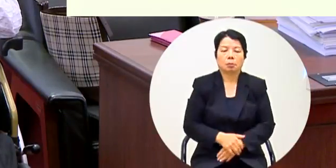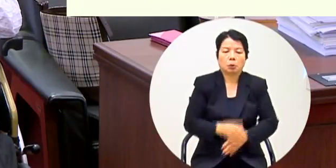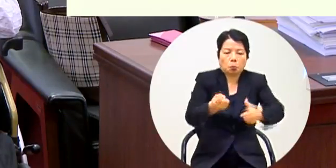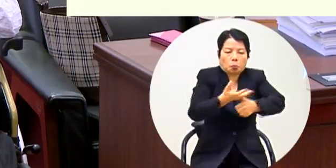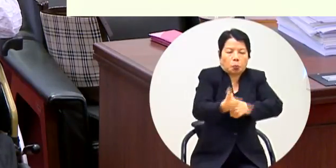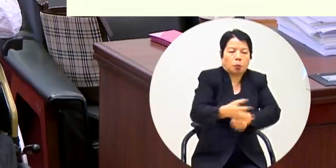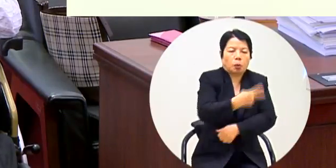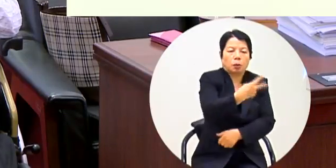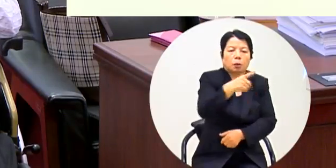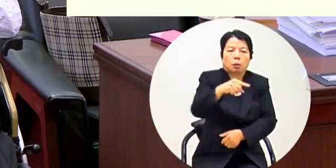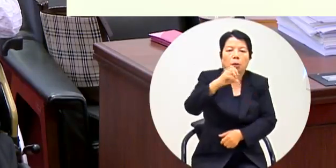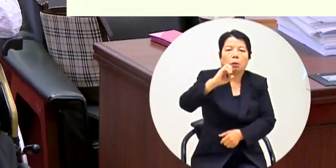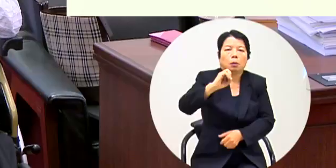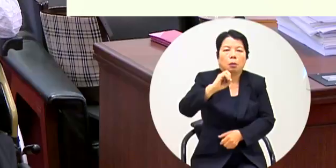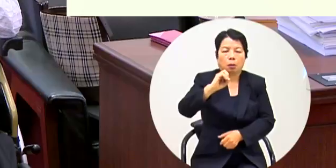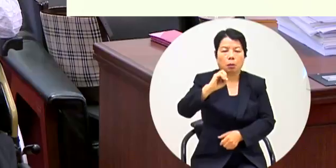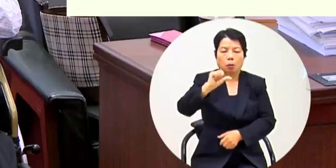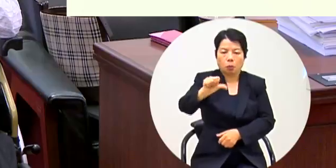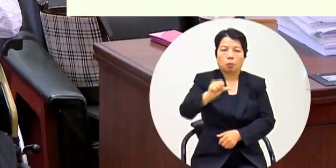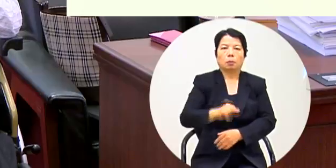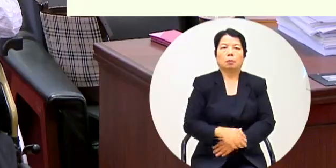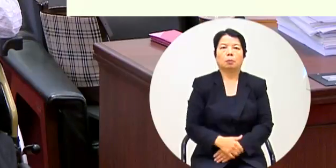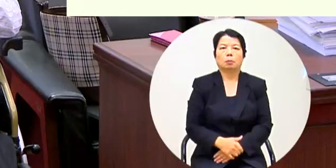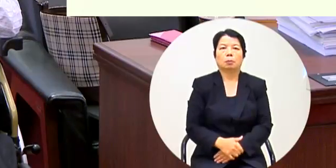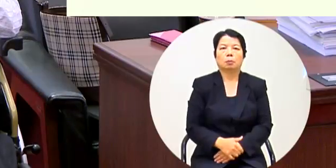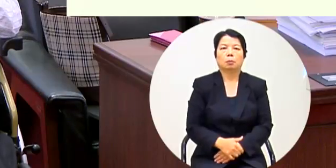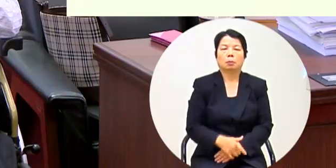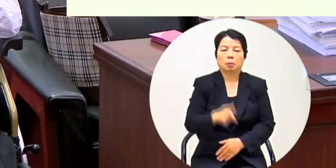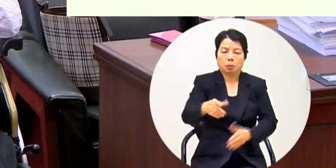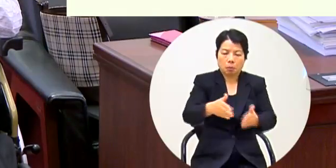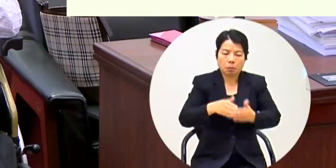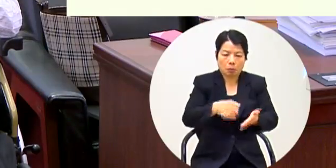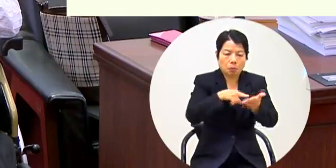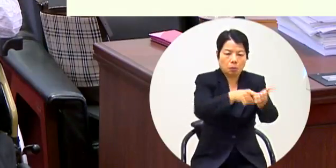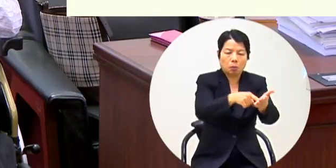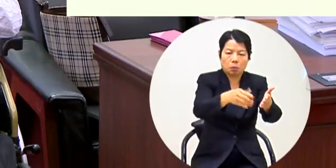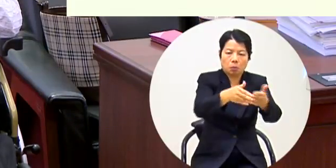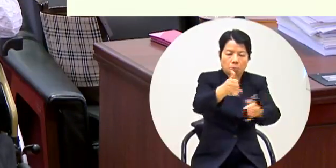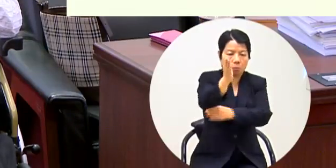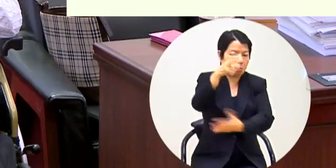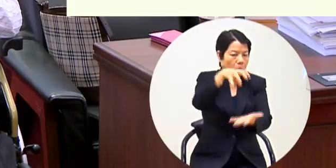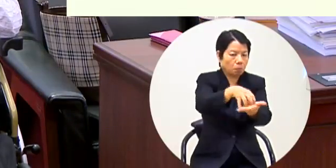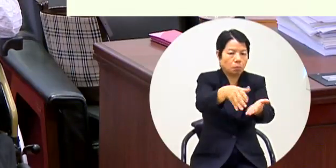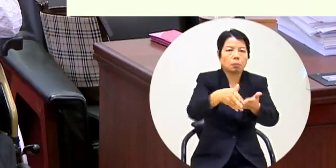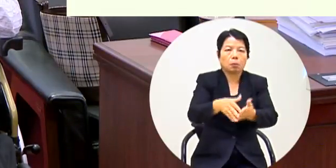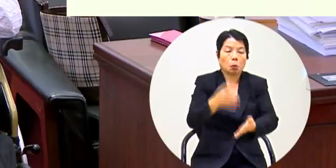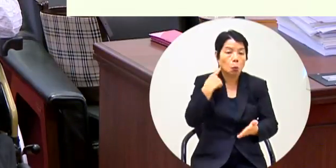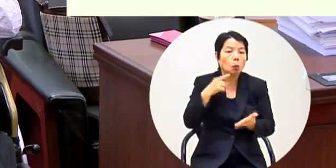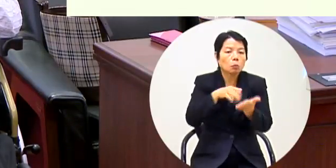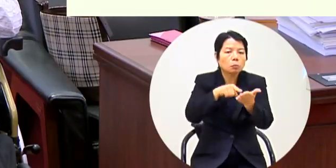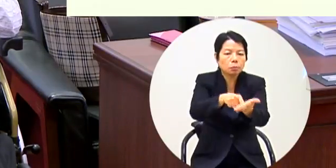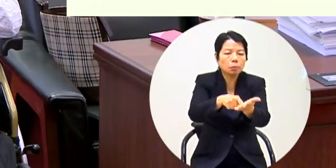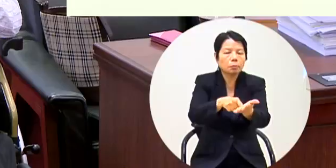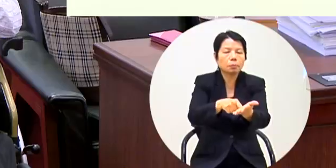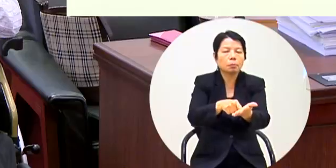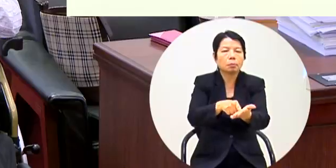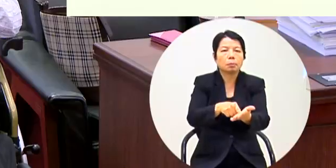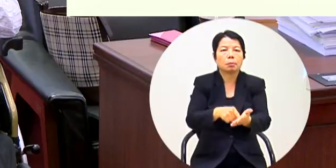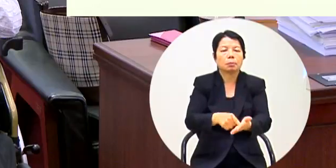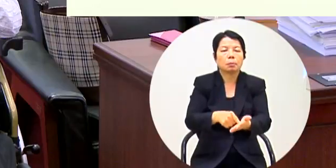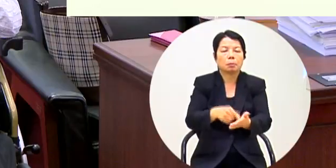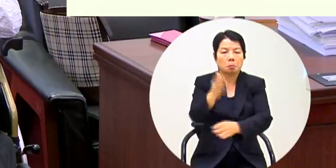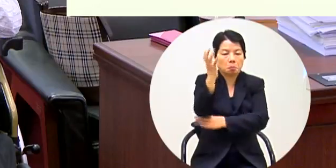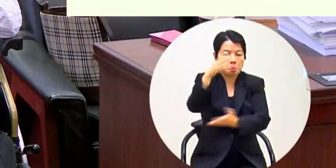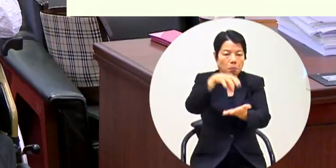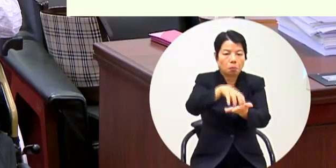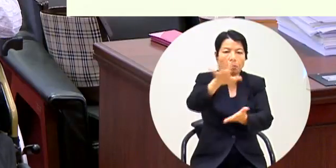哈，它这个是要申请核可哦。好，那如果申请核可，假设以他们现在算出来是一个锅炉大